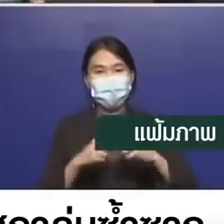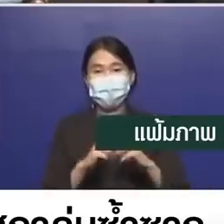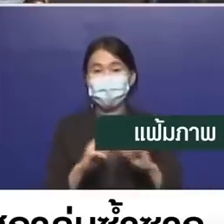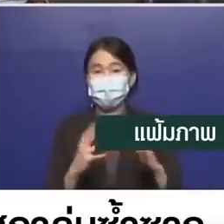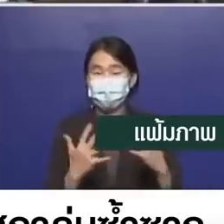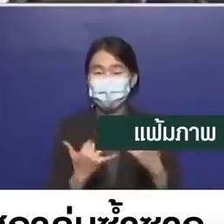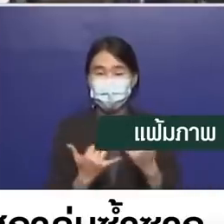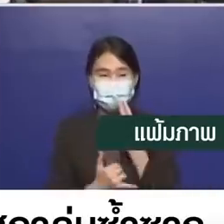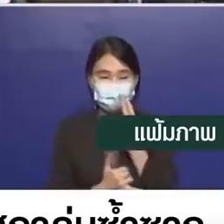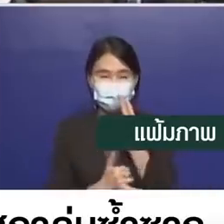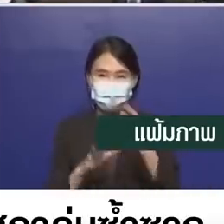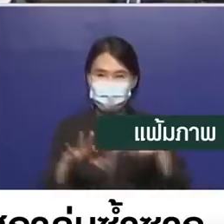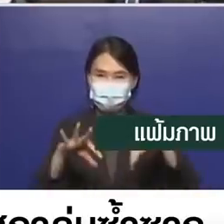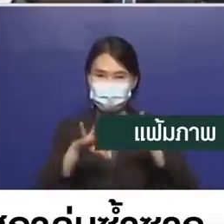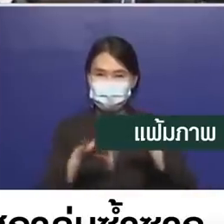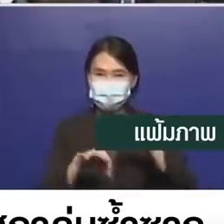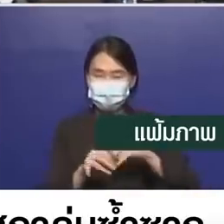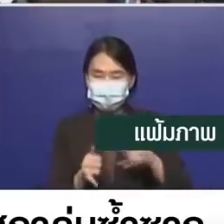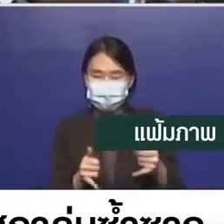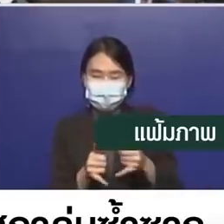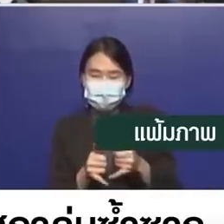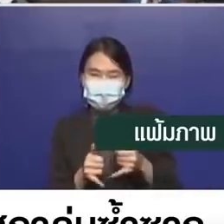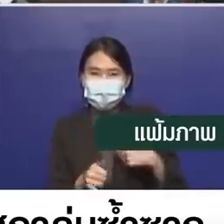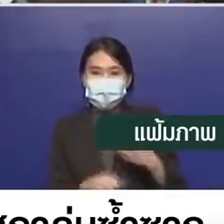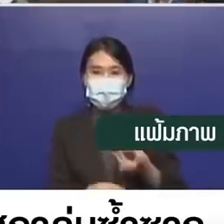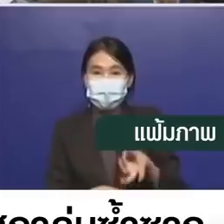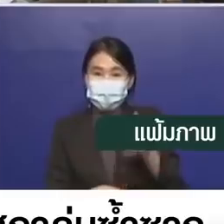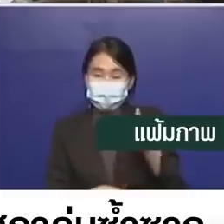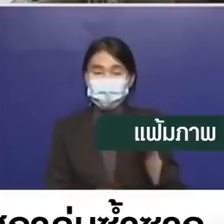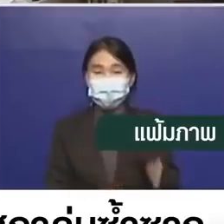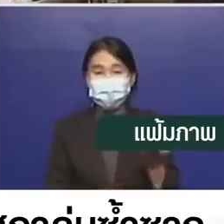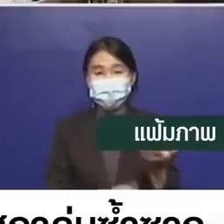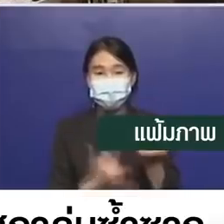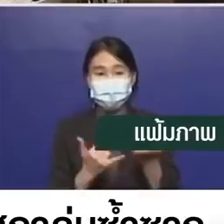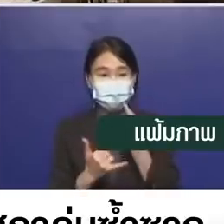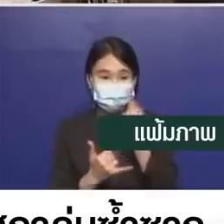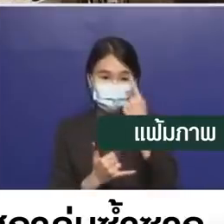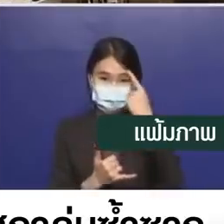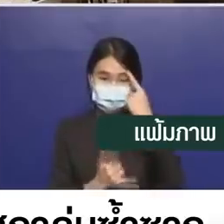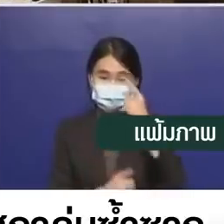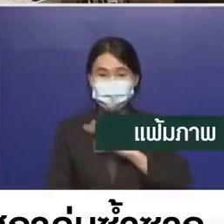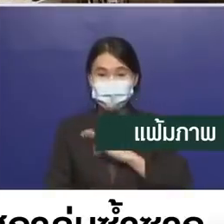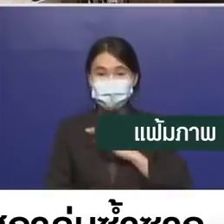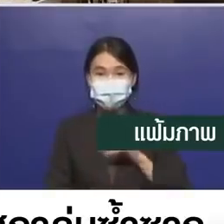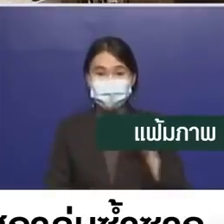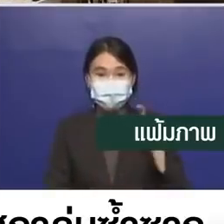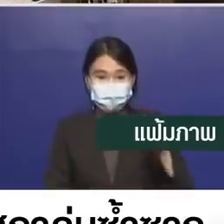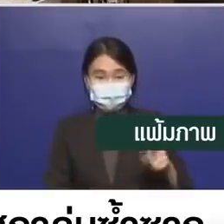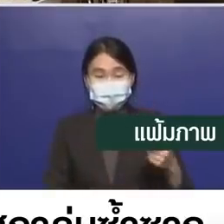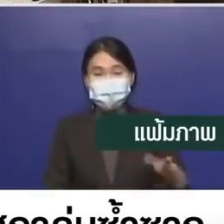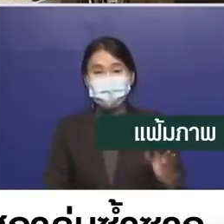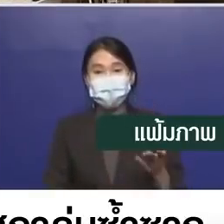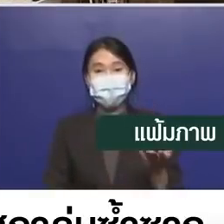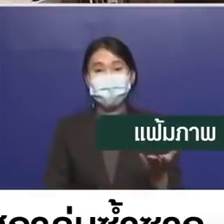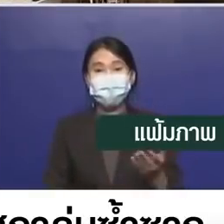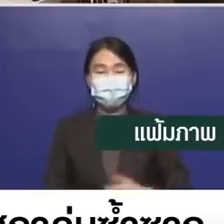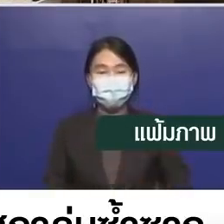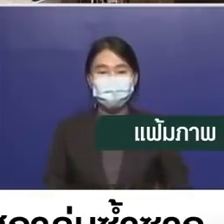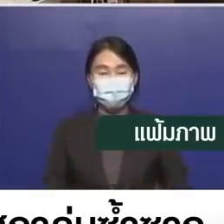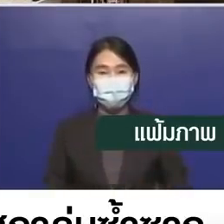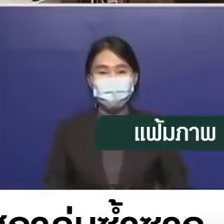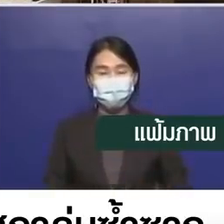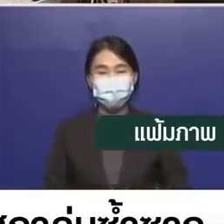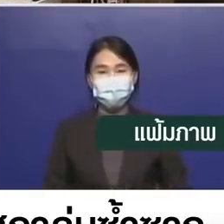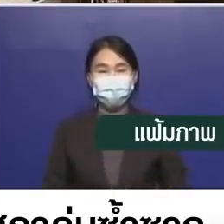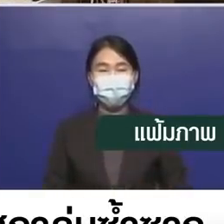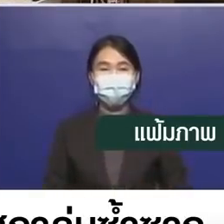องตั้งสติดีๆก่อนเพราะเราเป็นพี่เชษเชื้อเมืองพานซึ่งไม่ได้มาเมื่อวานนี ้ เราอยู่ในวงการนี้มันนานมากแล้วและตลอดเวลาที่อยู่ในวงการนี้เนี่ย